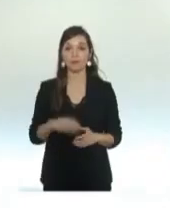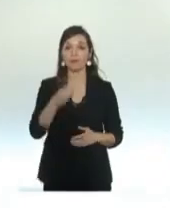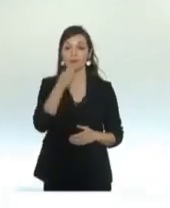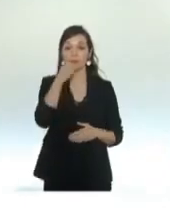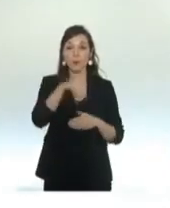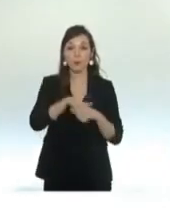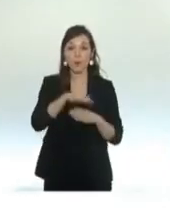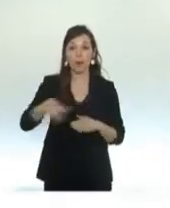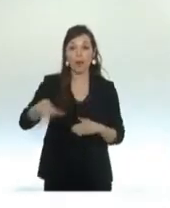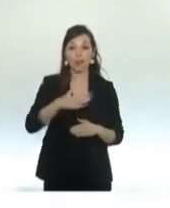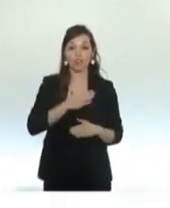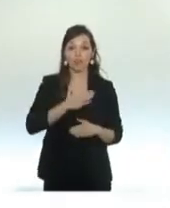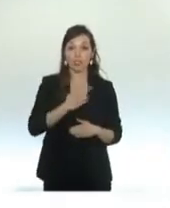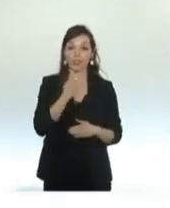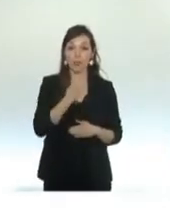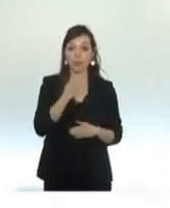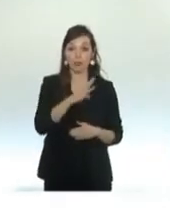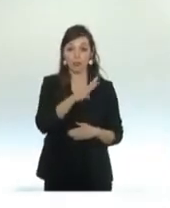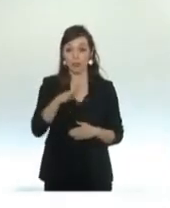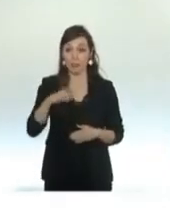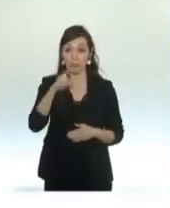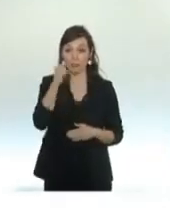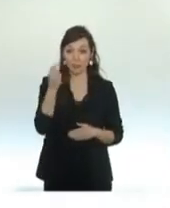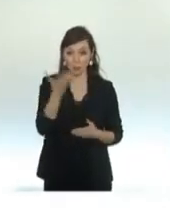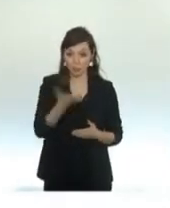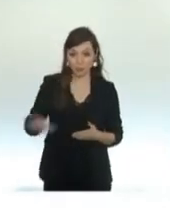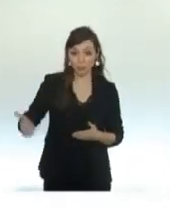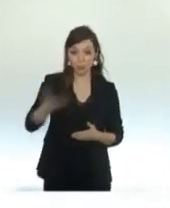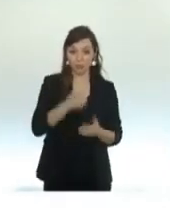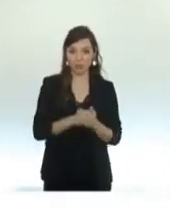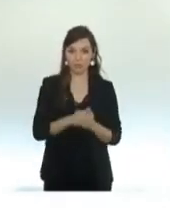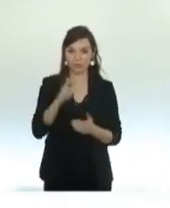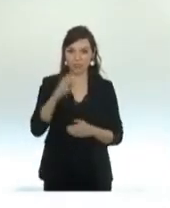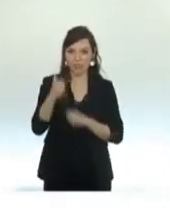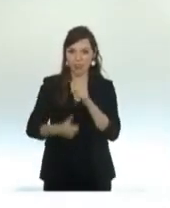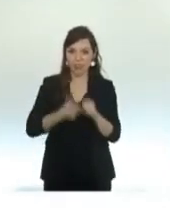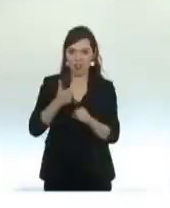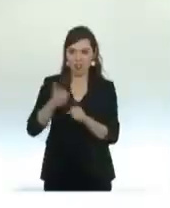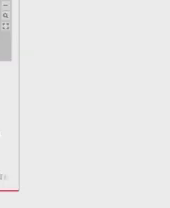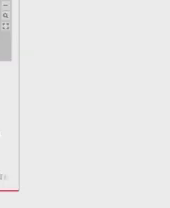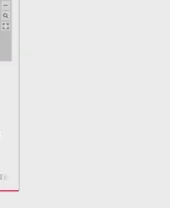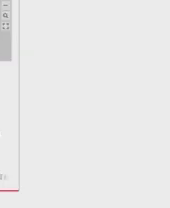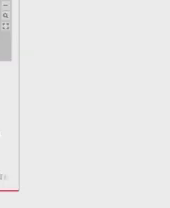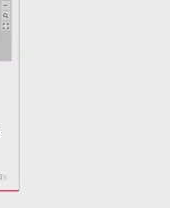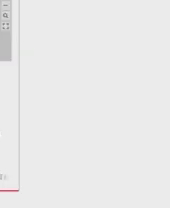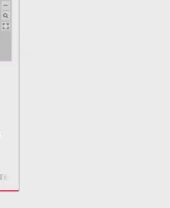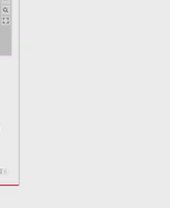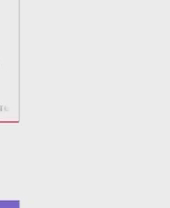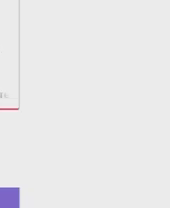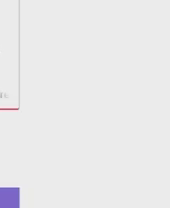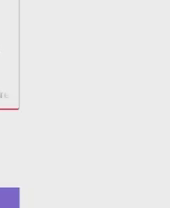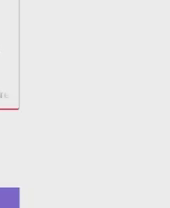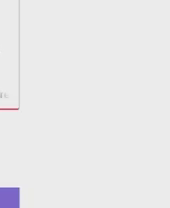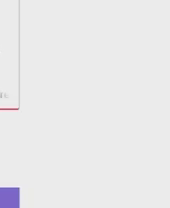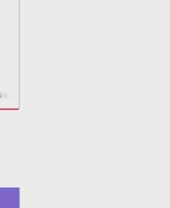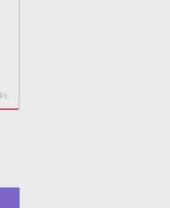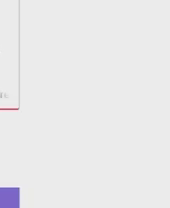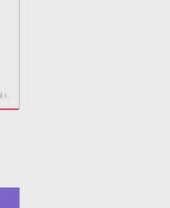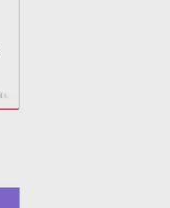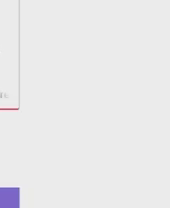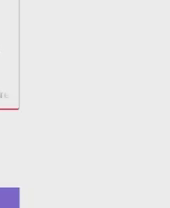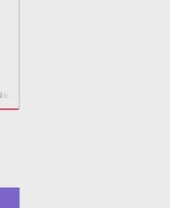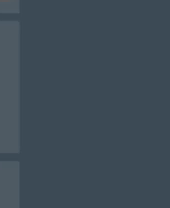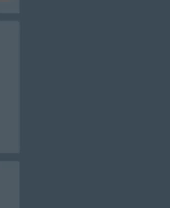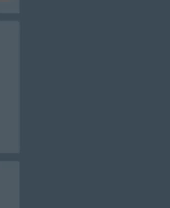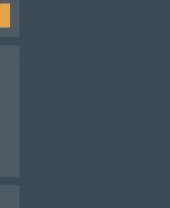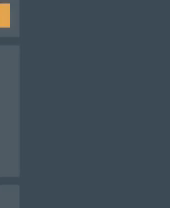du encore une fois en cherchant dans les sources officielles à disposition par exemple sur datagof.fr on ne retrouve pas les